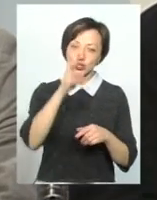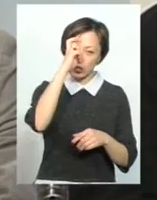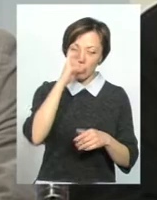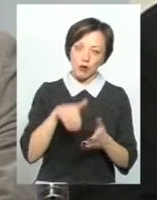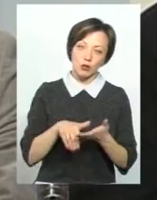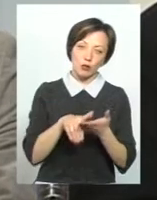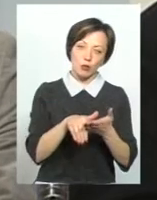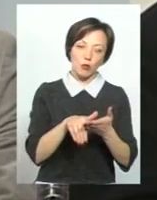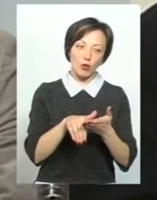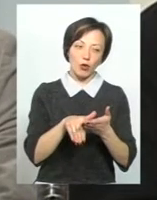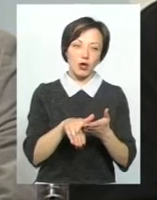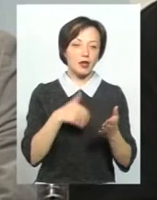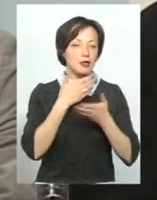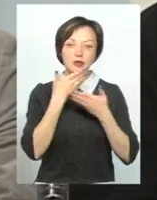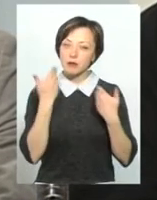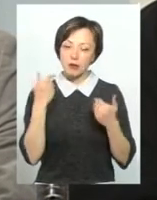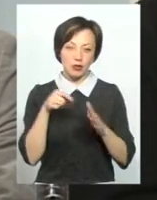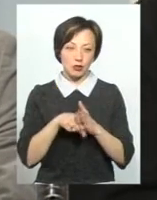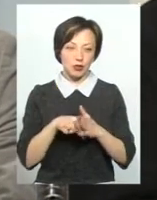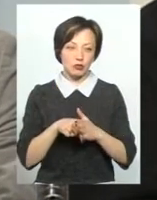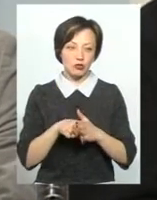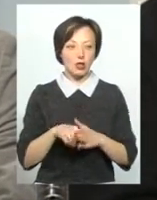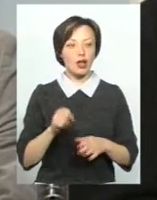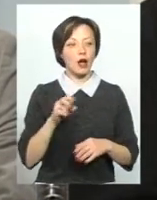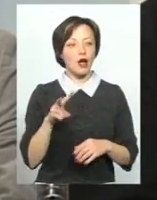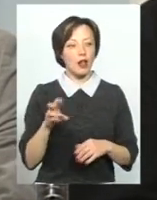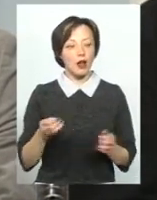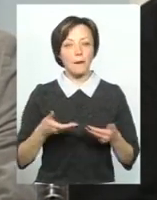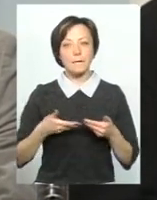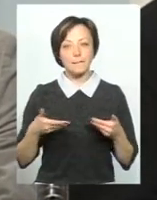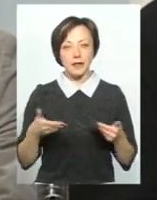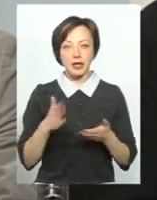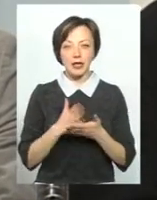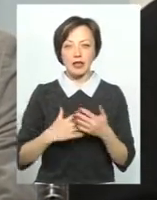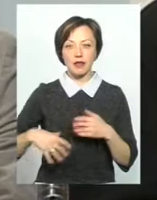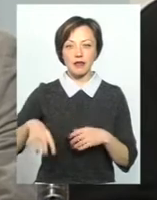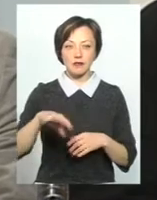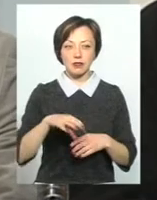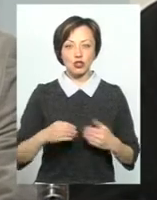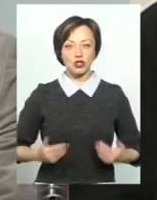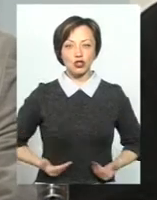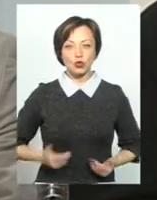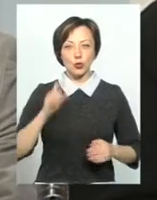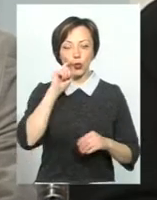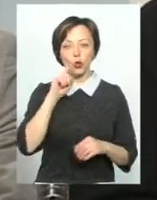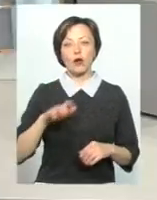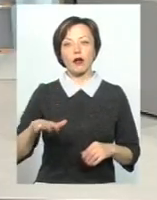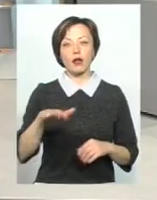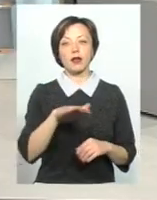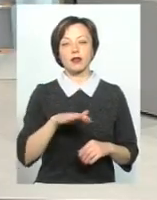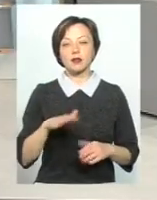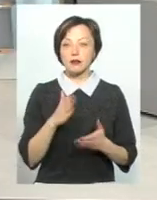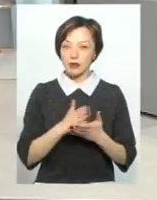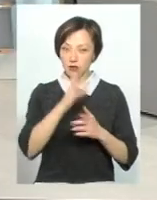держава допомога, то немає різниці. Але ми є всі жителі України. Україна